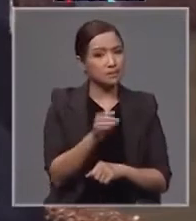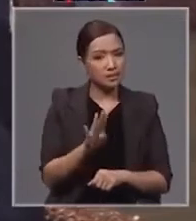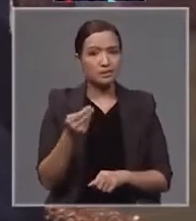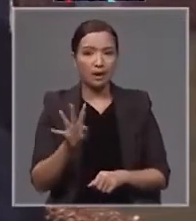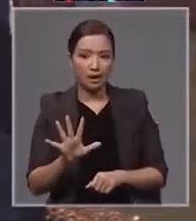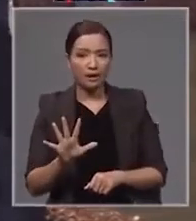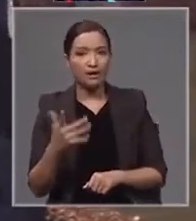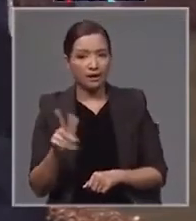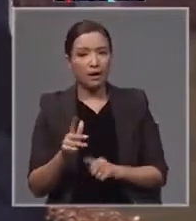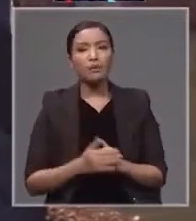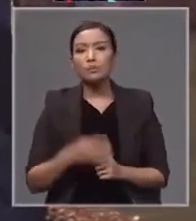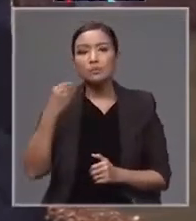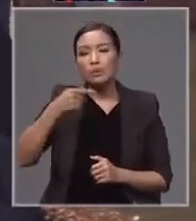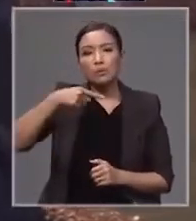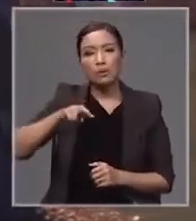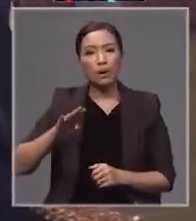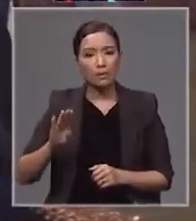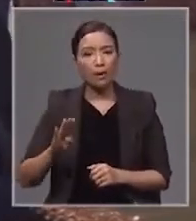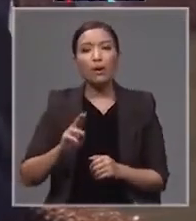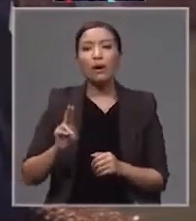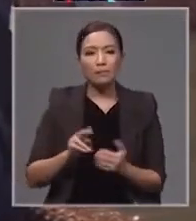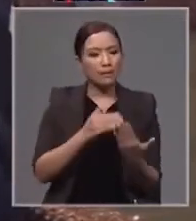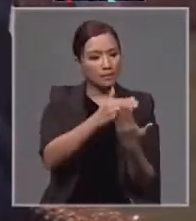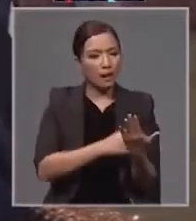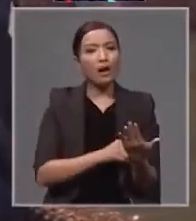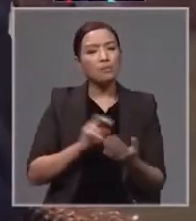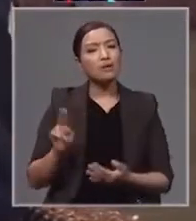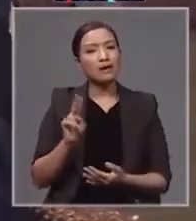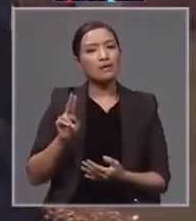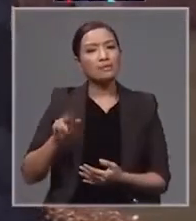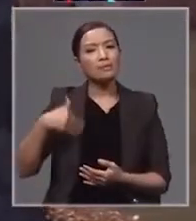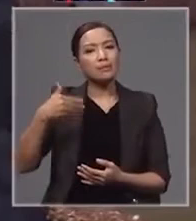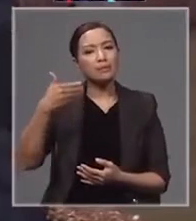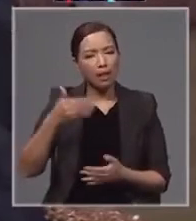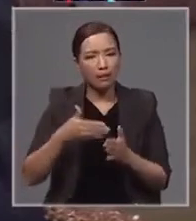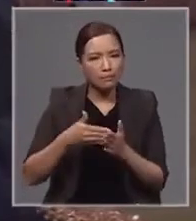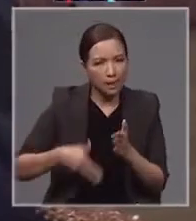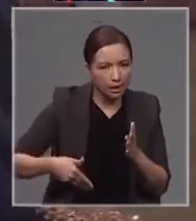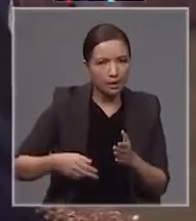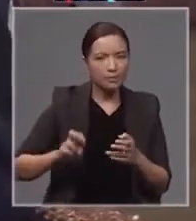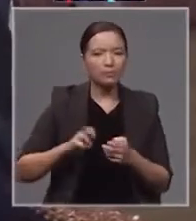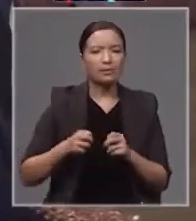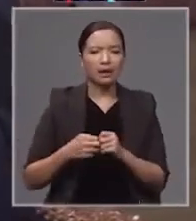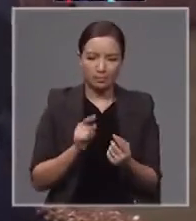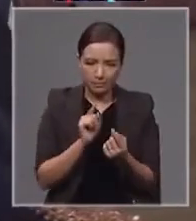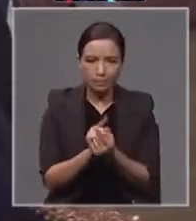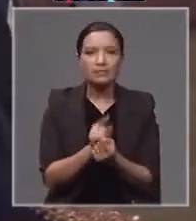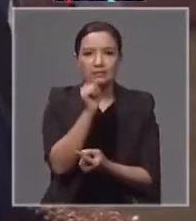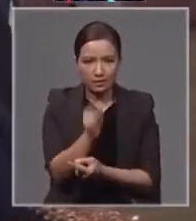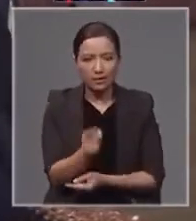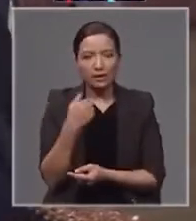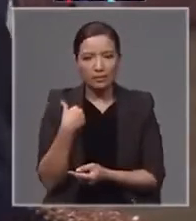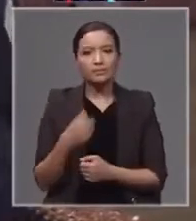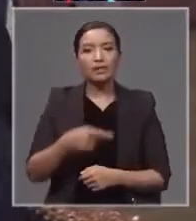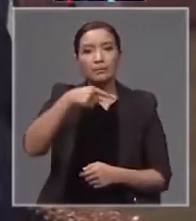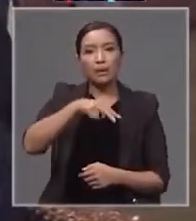ครับ ทุกพรบล่ะครับพอใช้ไปเนี่ยมันจะเริ่มพบข้อจำกัดข้อจะพบจริงก็จากการเอาพร